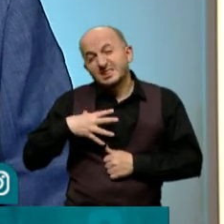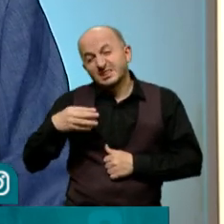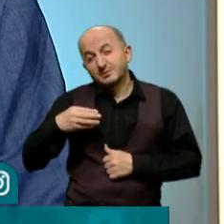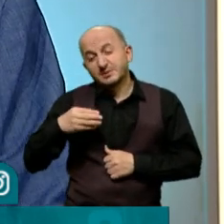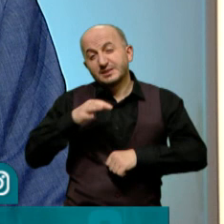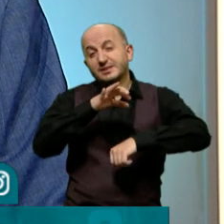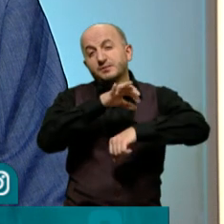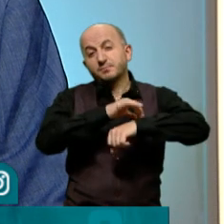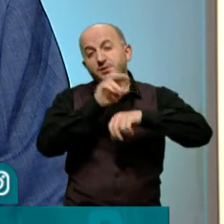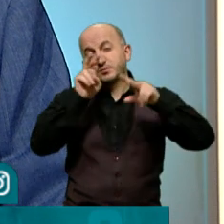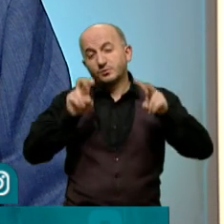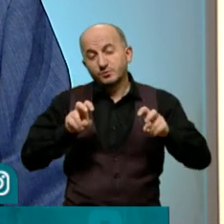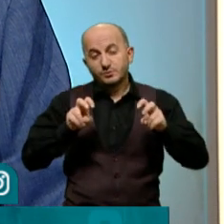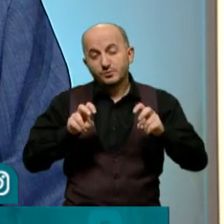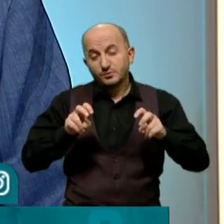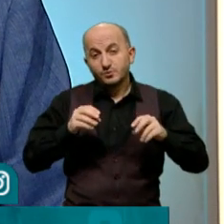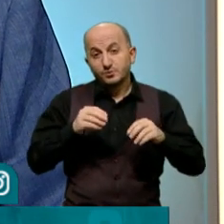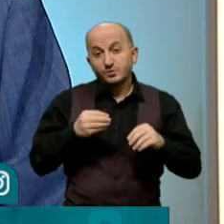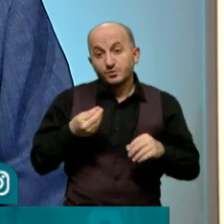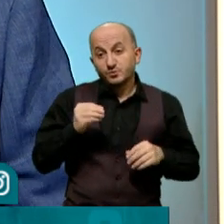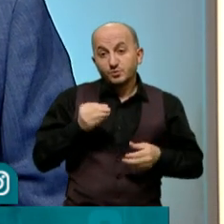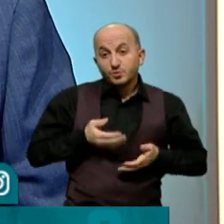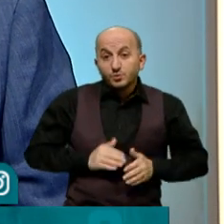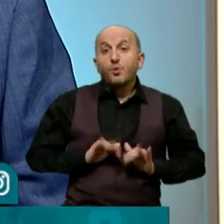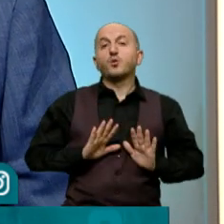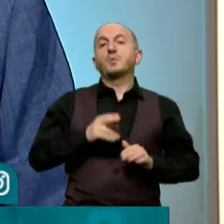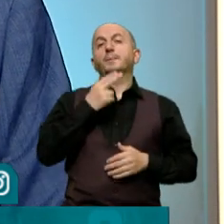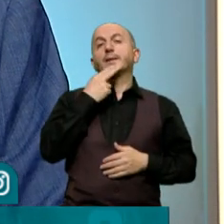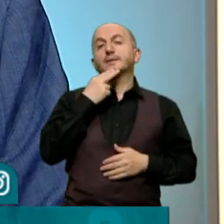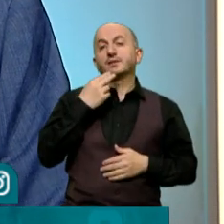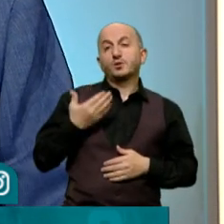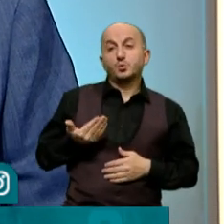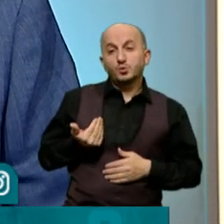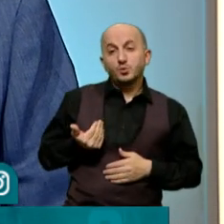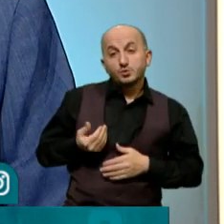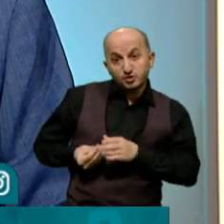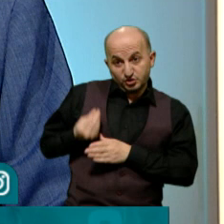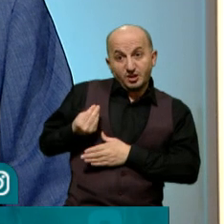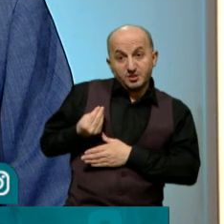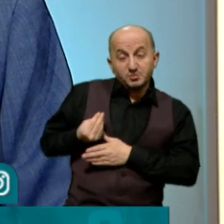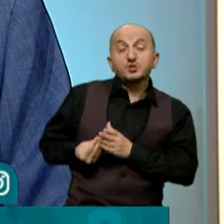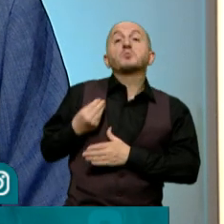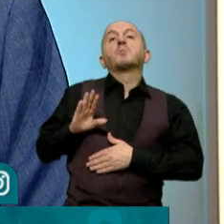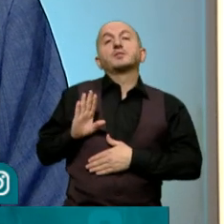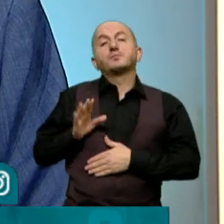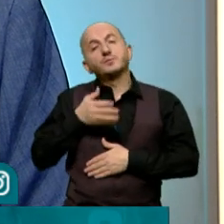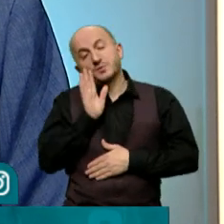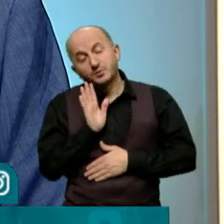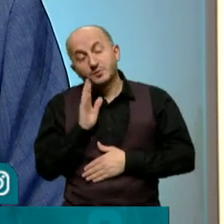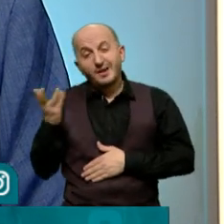bir konudur. Hakikaten mesela çocuk dünyaya getirmeyen hanımlardan süt gelir mi gelmez mi onu bilmiyorum. Ama